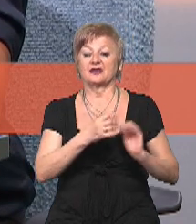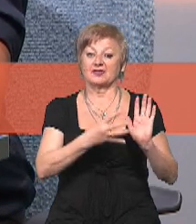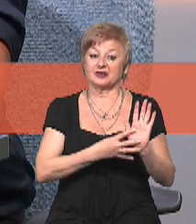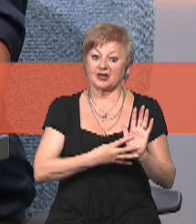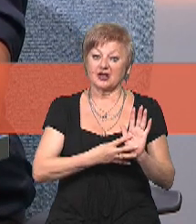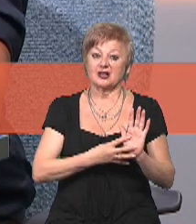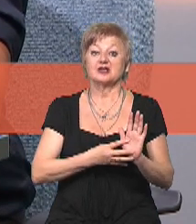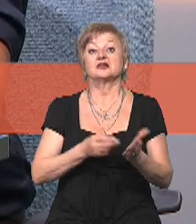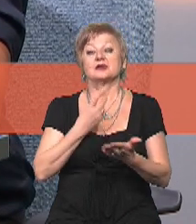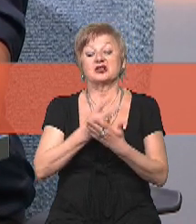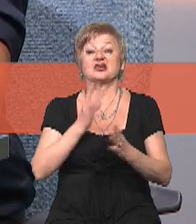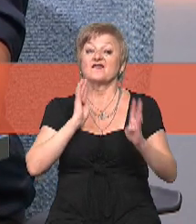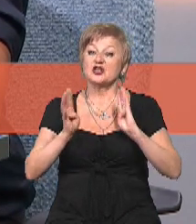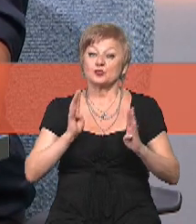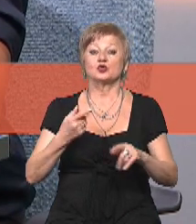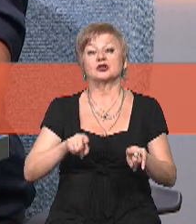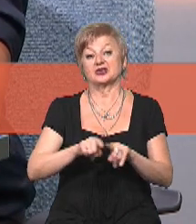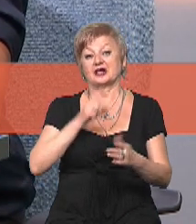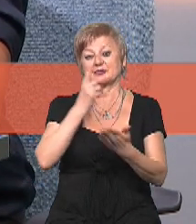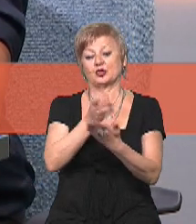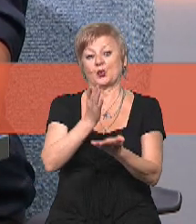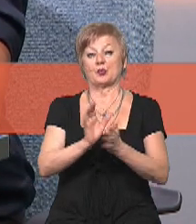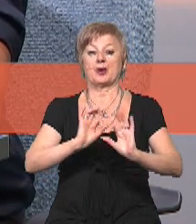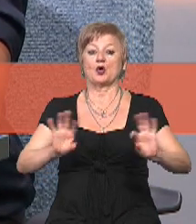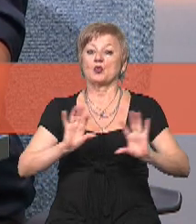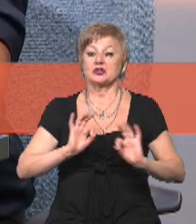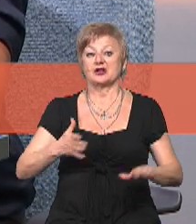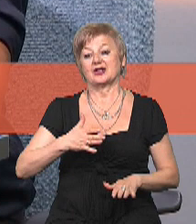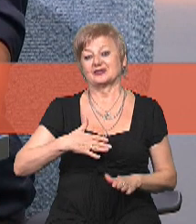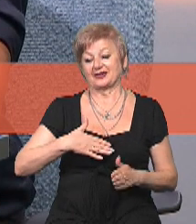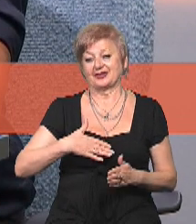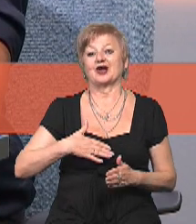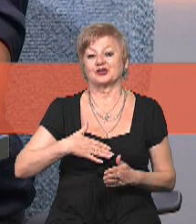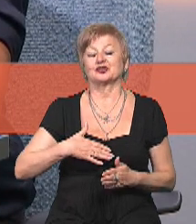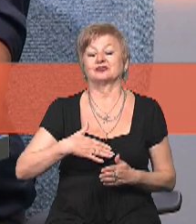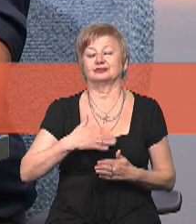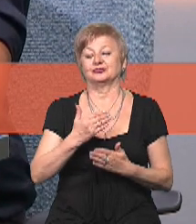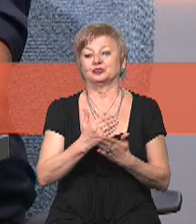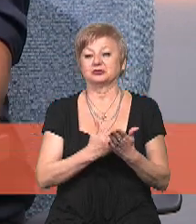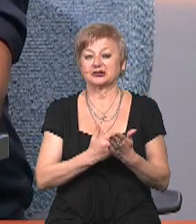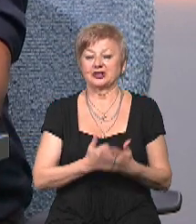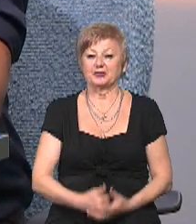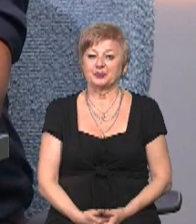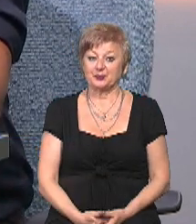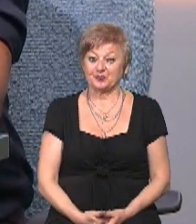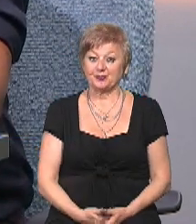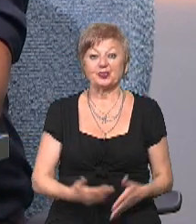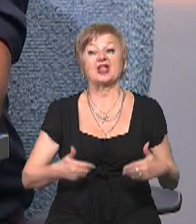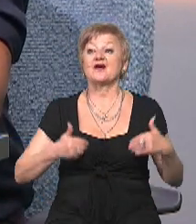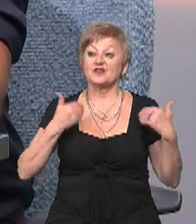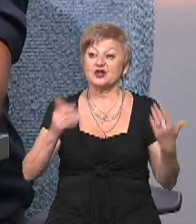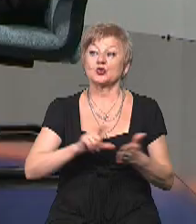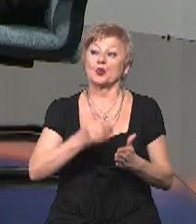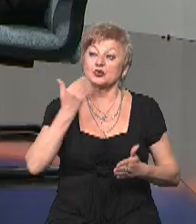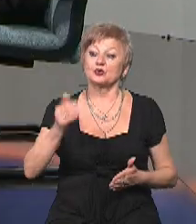239-02-19 у коментарях в Фейсбуці, а також дивитися пряму трансляцію нашої програми на нашому сайті. Вітаємо у нашій